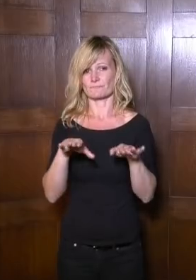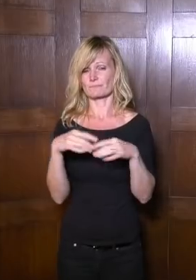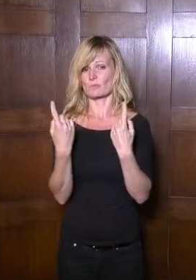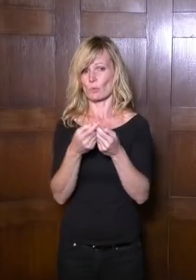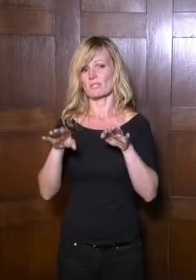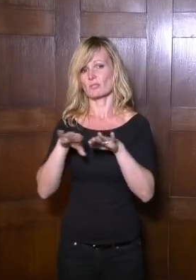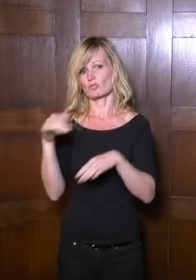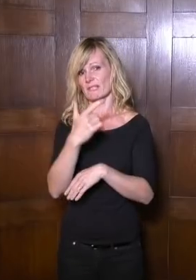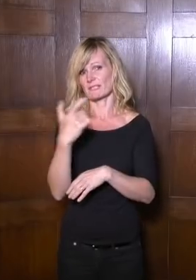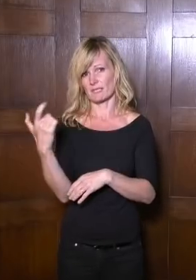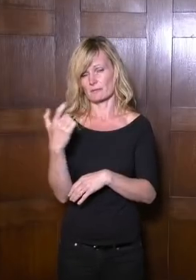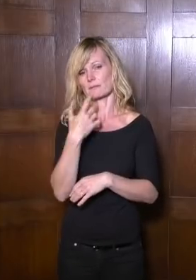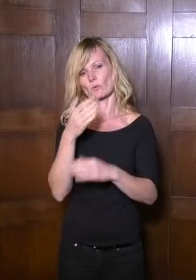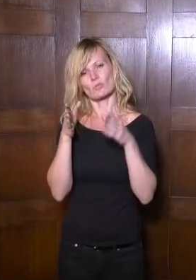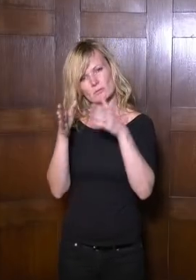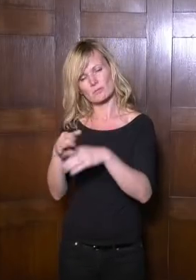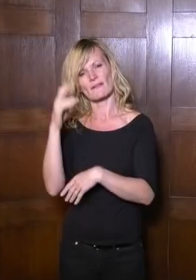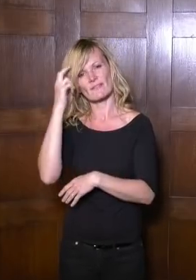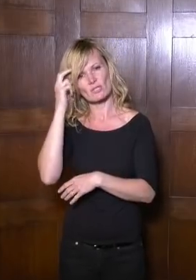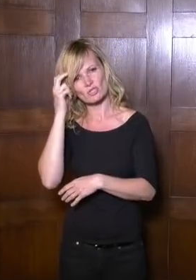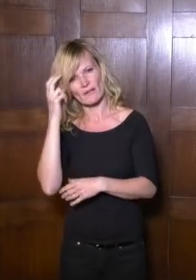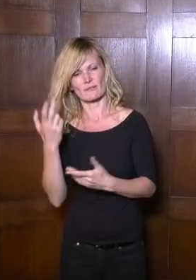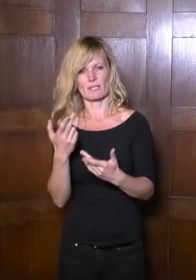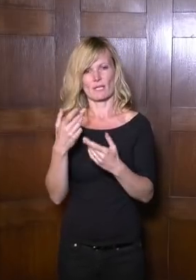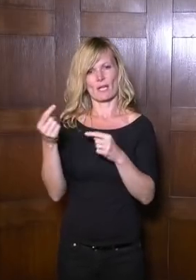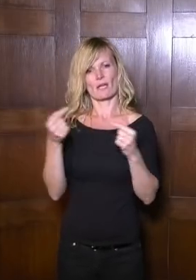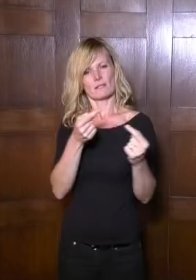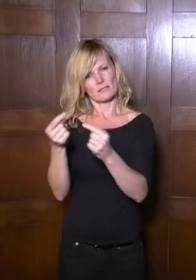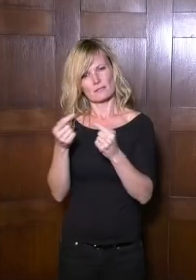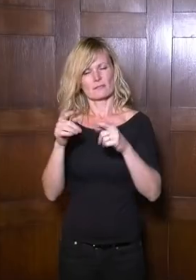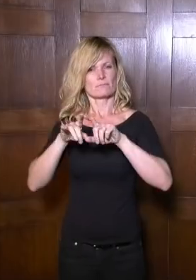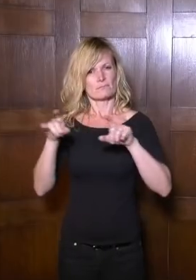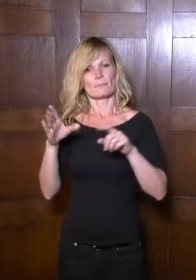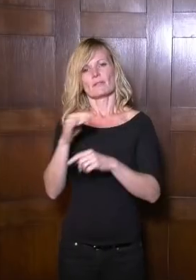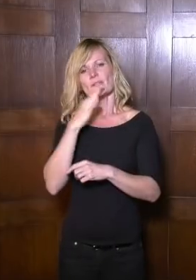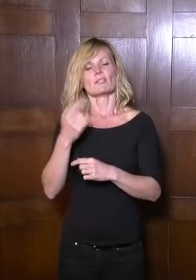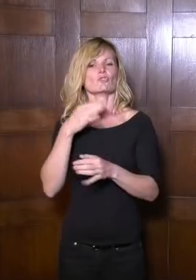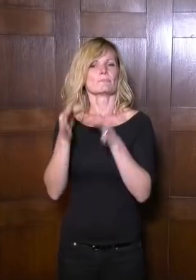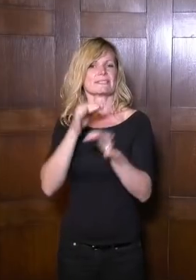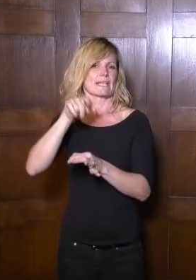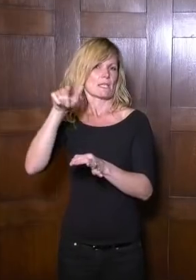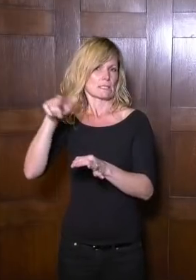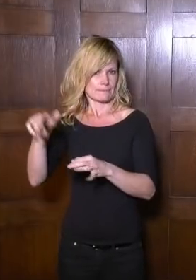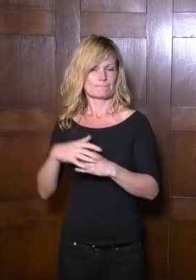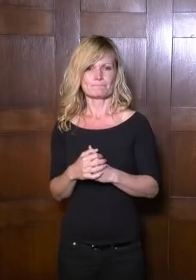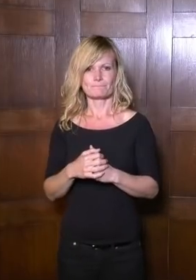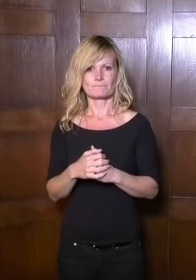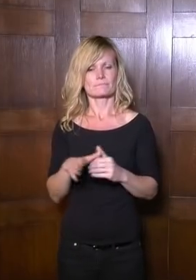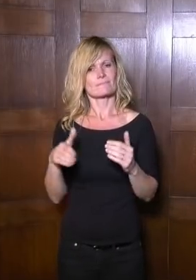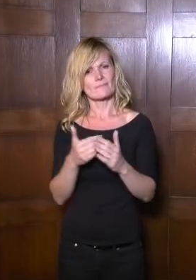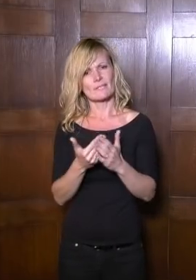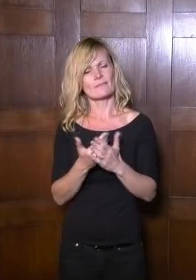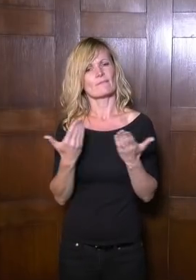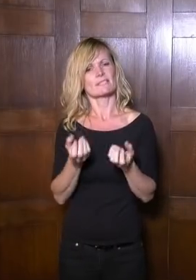eine wissenschaftliche Auseinandersetzung mit vielen Spezialisten für uns alle ermöglichen. Um das Geschehen und die Thematik verstehen zu